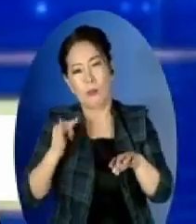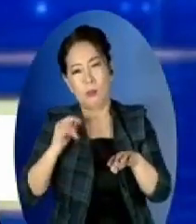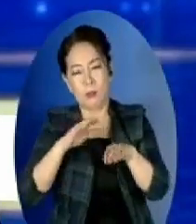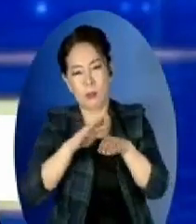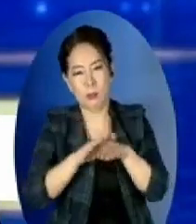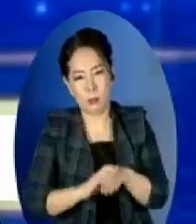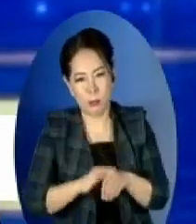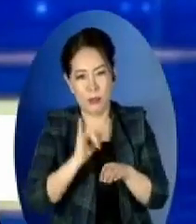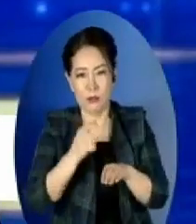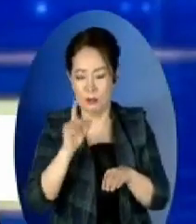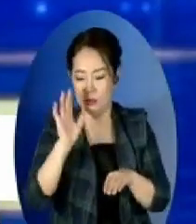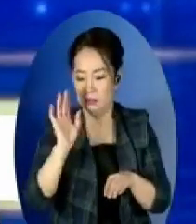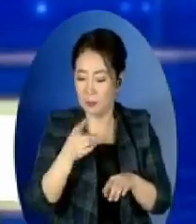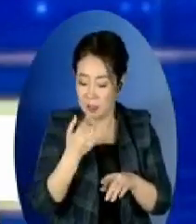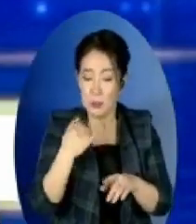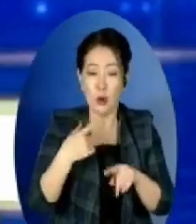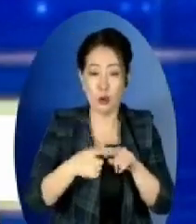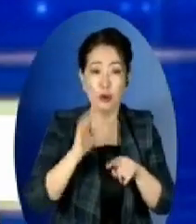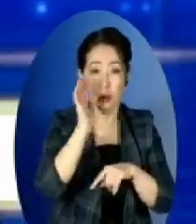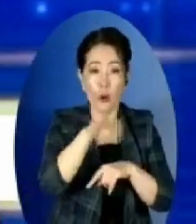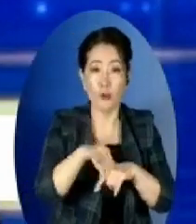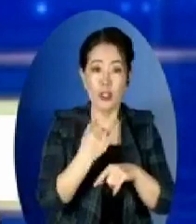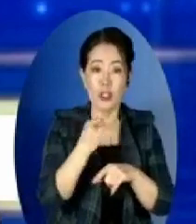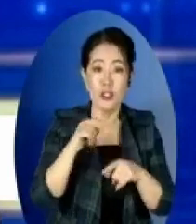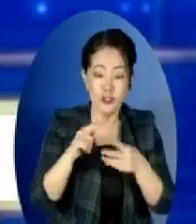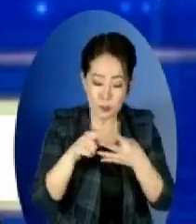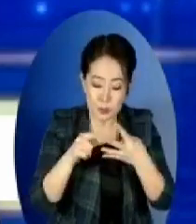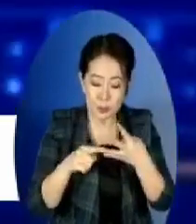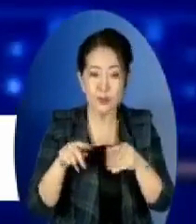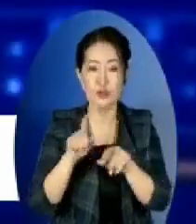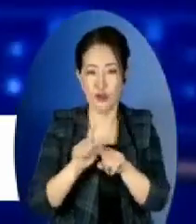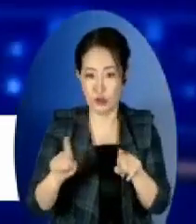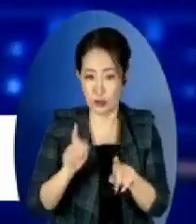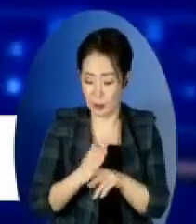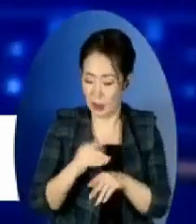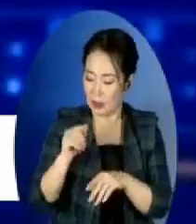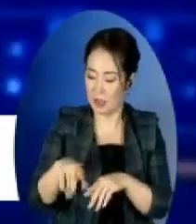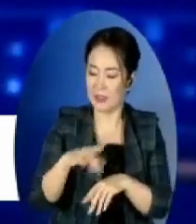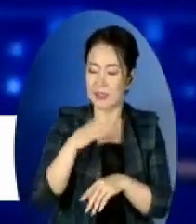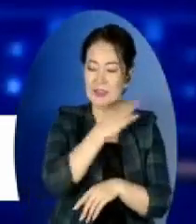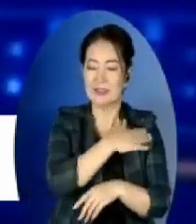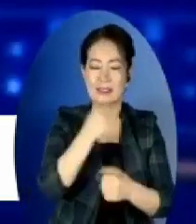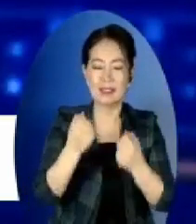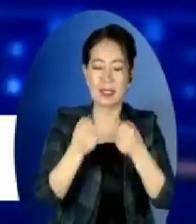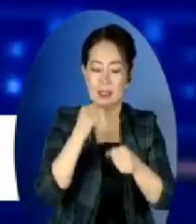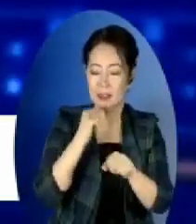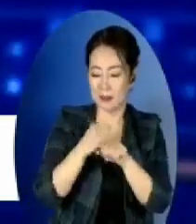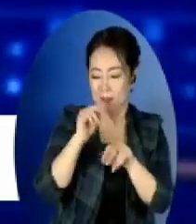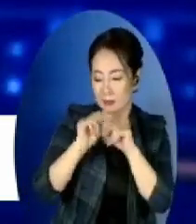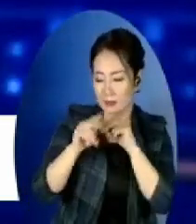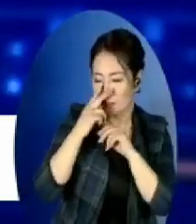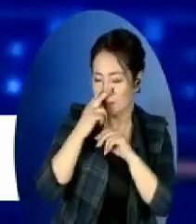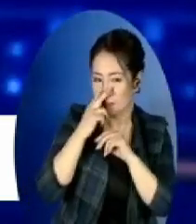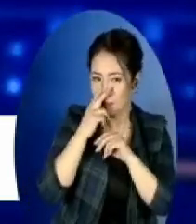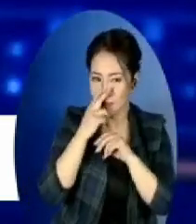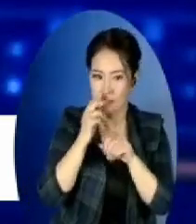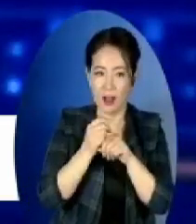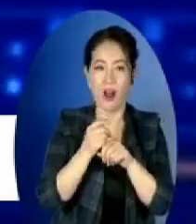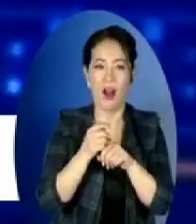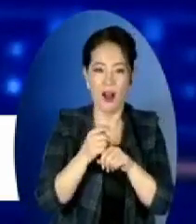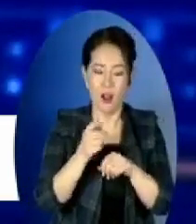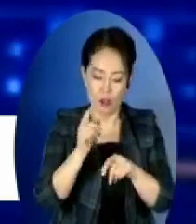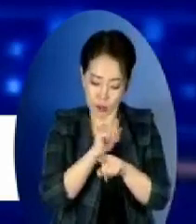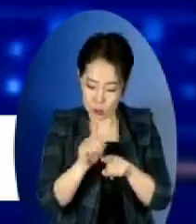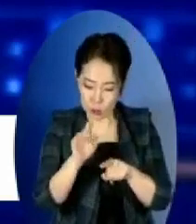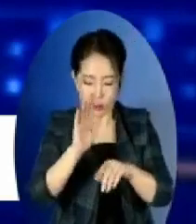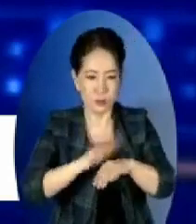иймэрхүү байдлаар бас хөдөө орнодод явж байгаа төслүүд бол нэлээдгүй гарч байгаа. За энэ дээр бол тэр үнцтэй албаны албагч нар бол хямдчлалтыг тавьж дор өрнө одоо